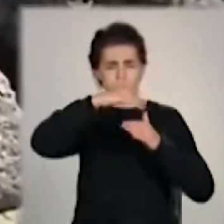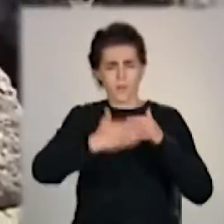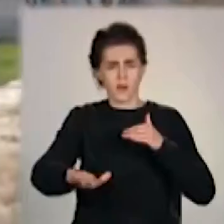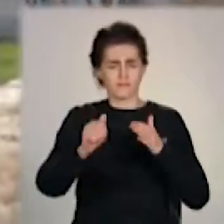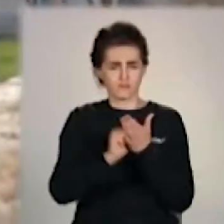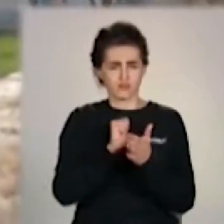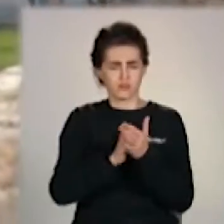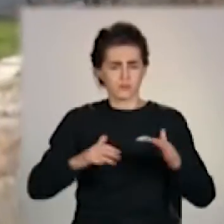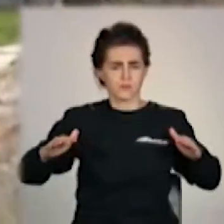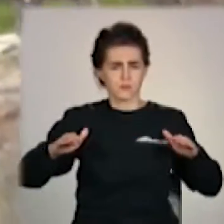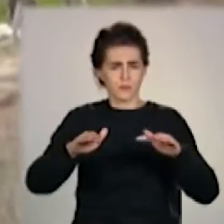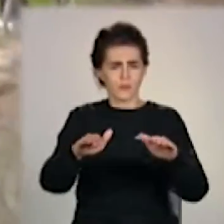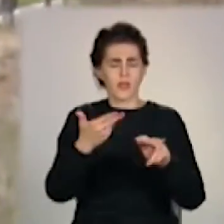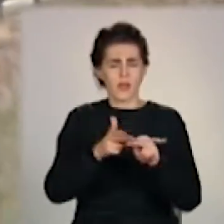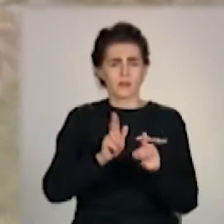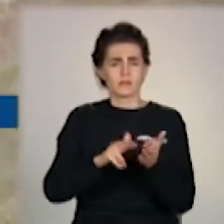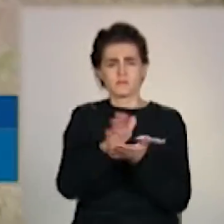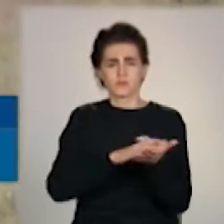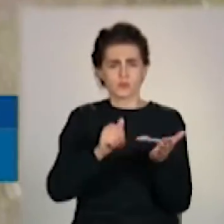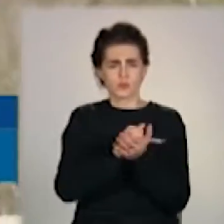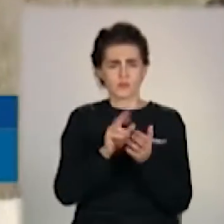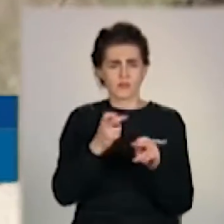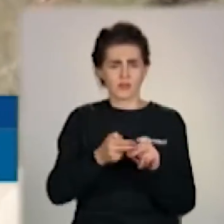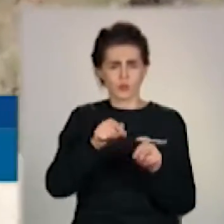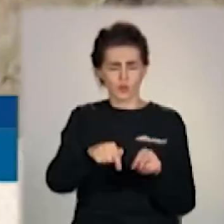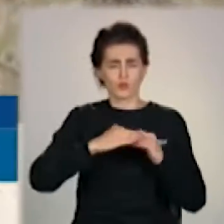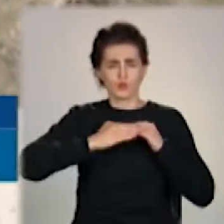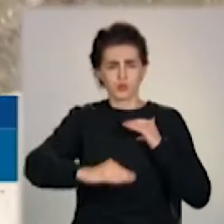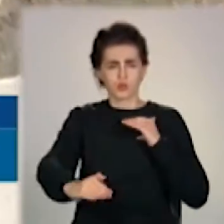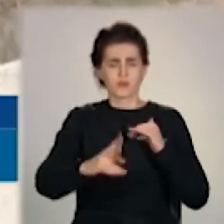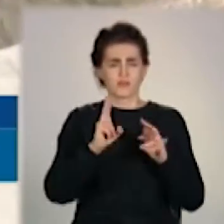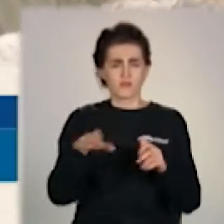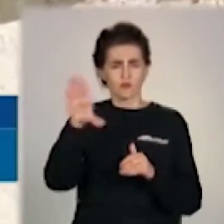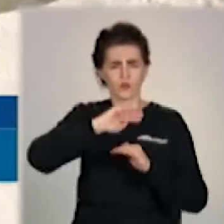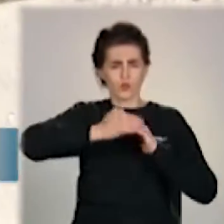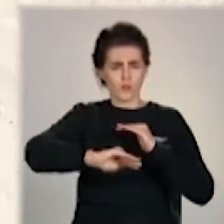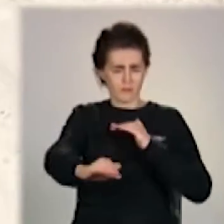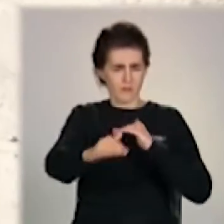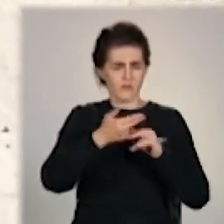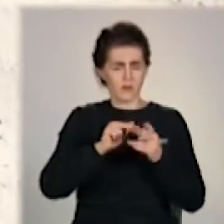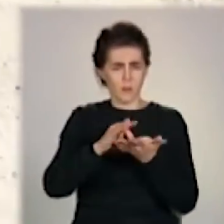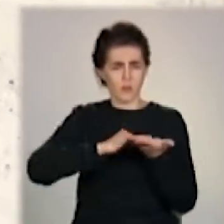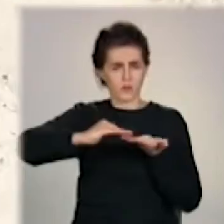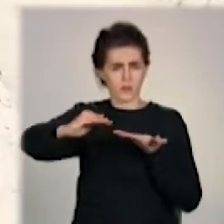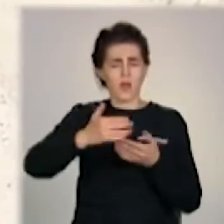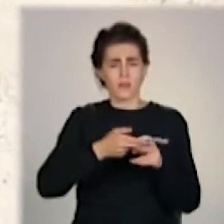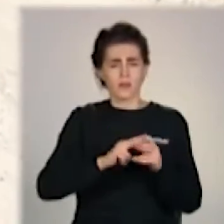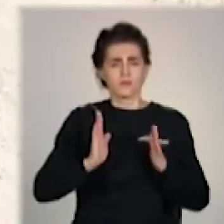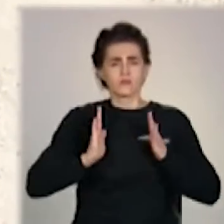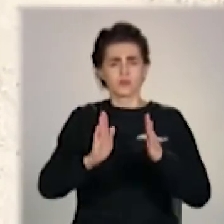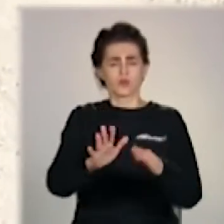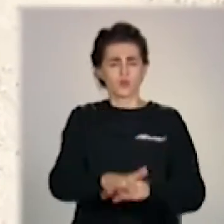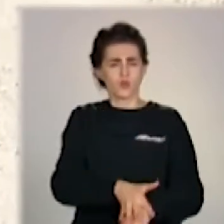суви. Альтернатива зруйнованій дорозі – ось цей спуск. Крутий і з гравійованим покриттям. Тому їхати